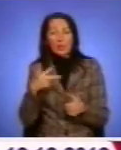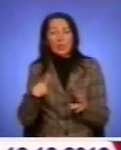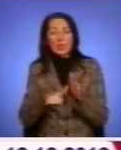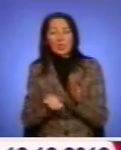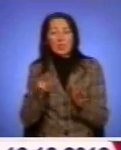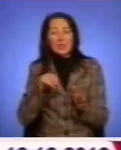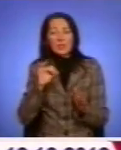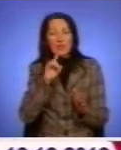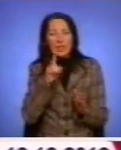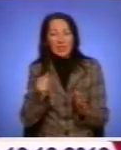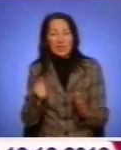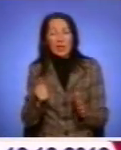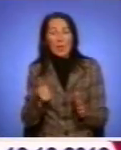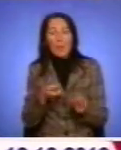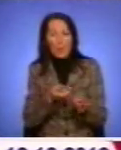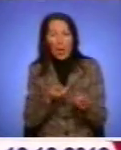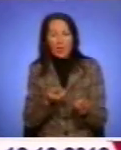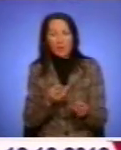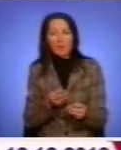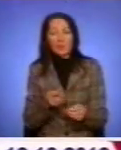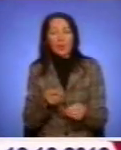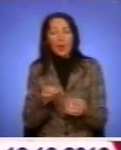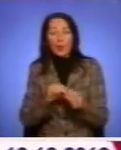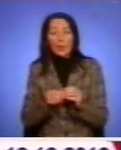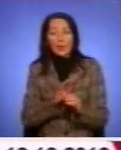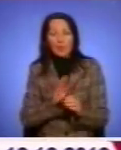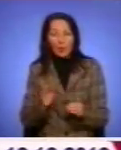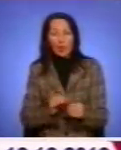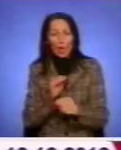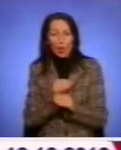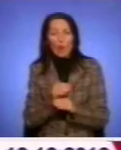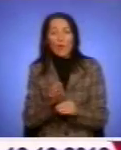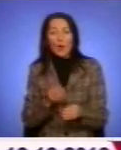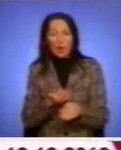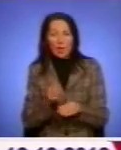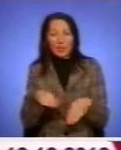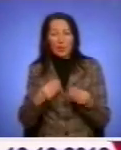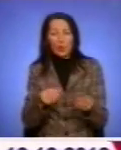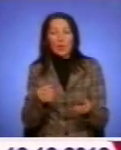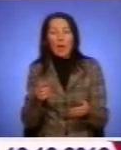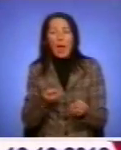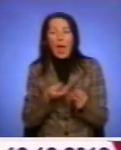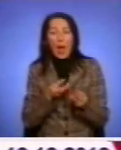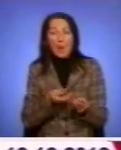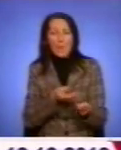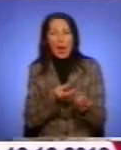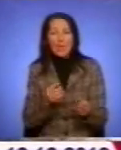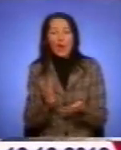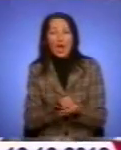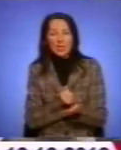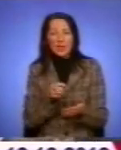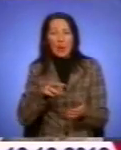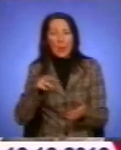норма. Однак проблем із ним не буде, оскільки додатково виділять паливо із резерву МНС. Роботу штабу із